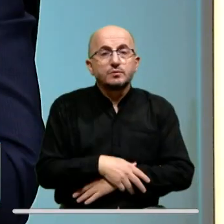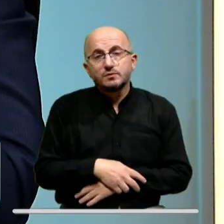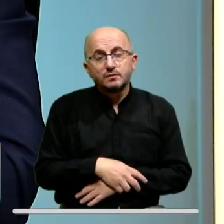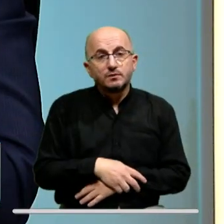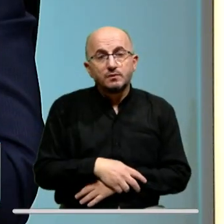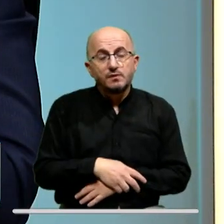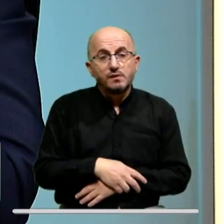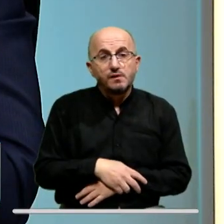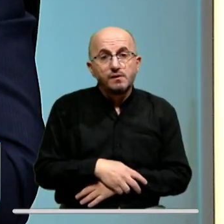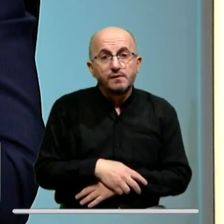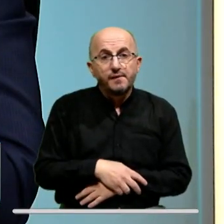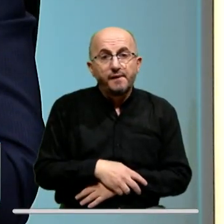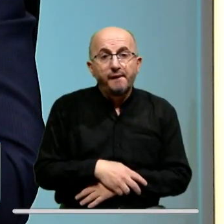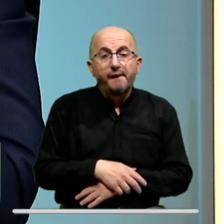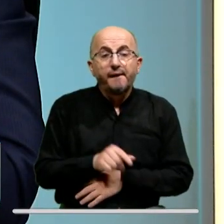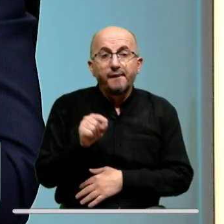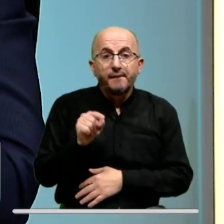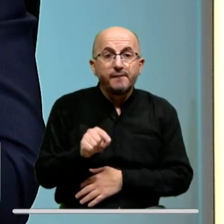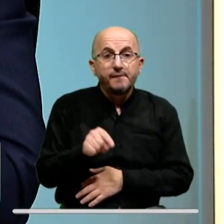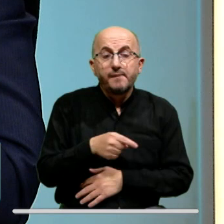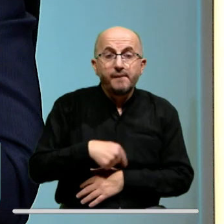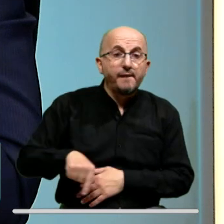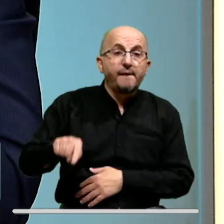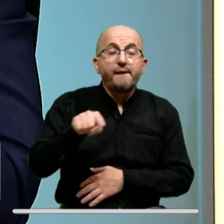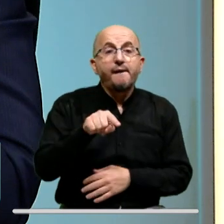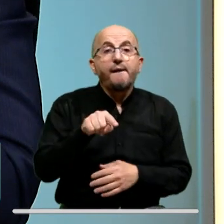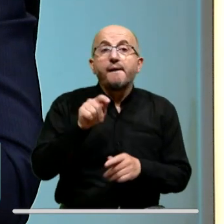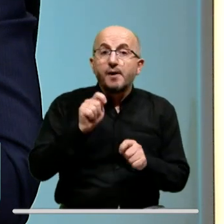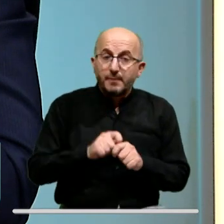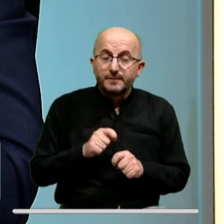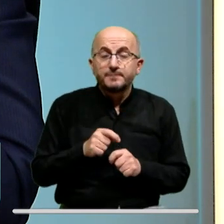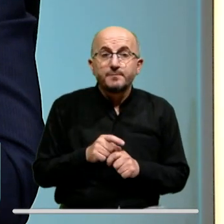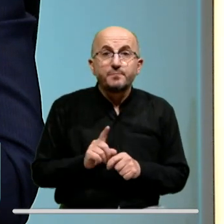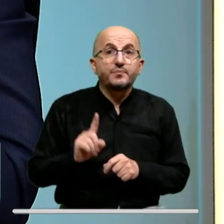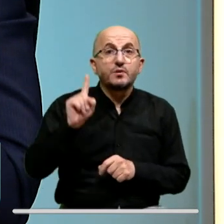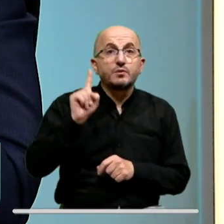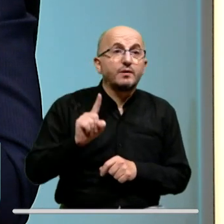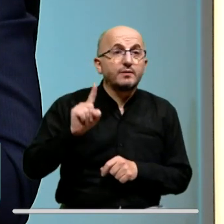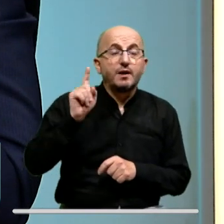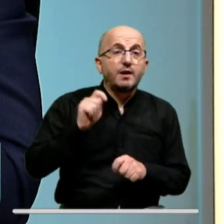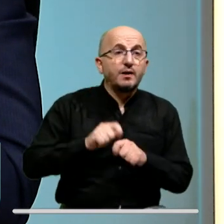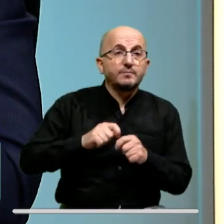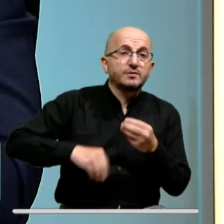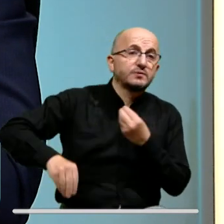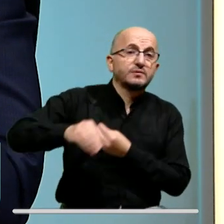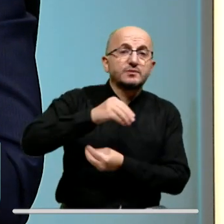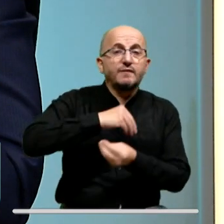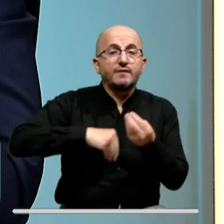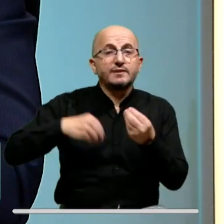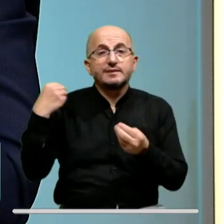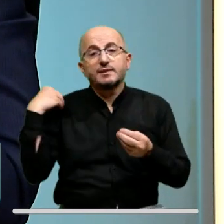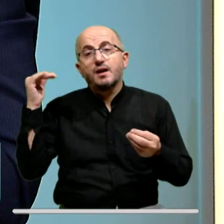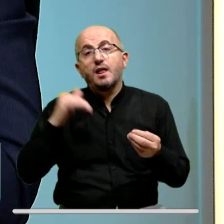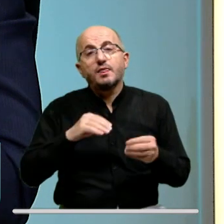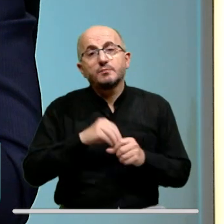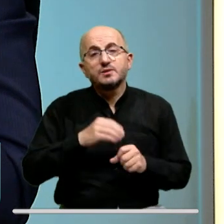istiyorlar. İşte bu durumda biz buradan yapalım. Çünkü üst katlardan yaptığınız için ben hani yeni geldiğim